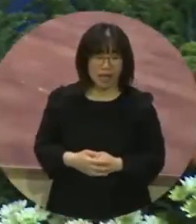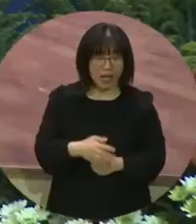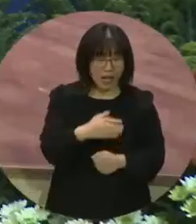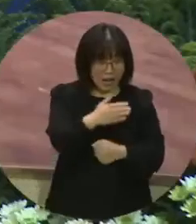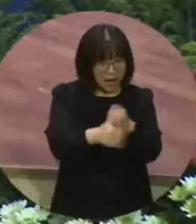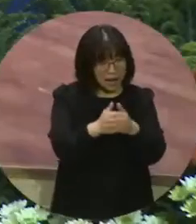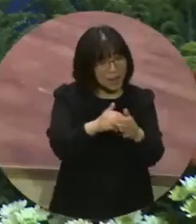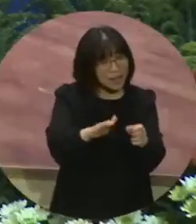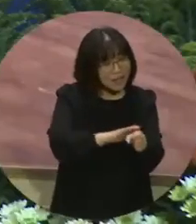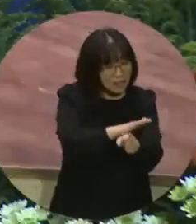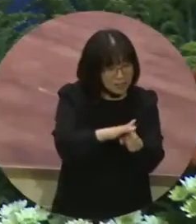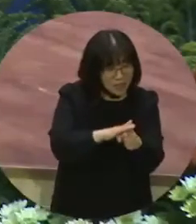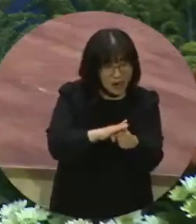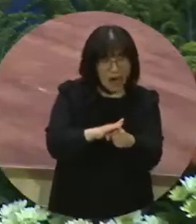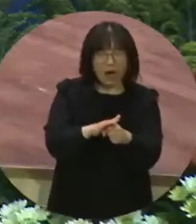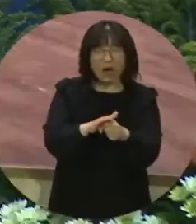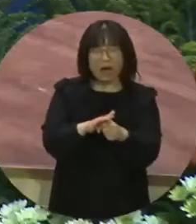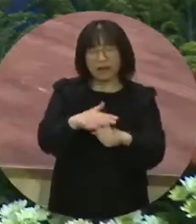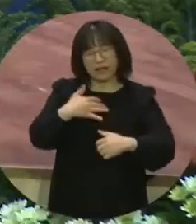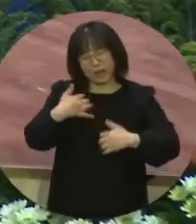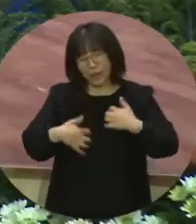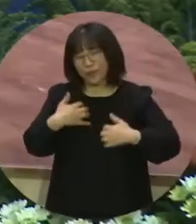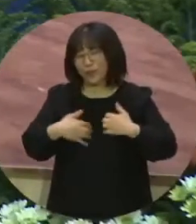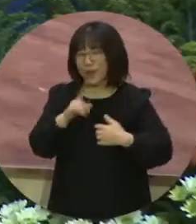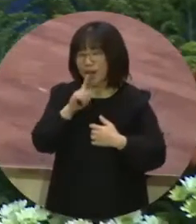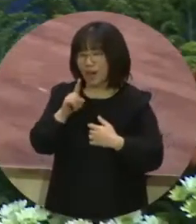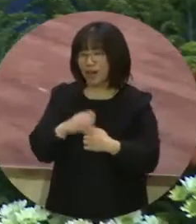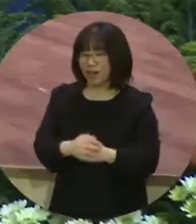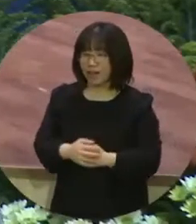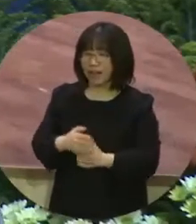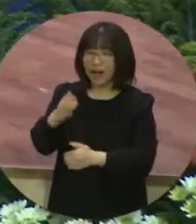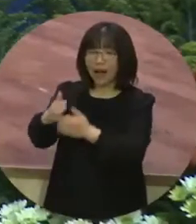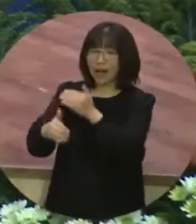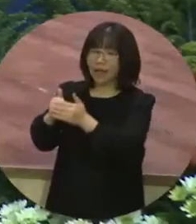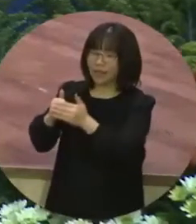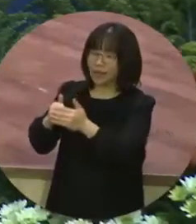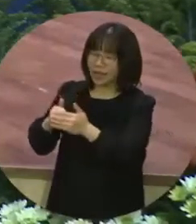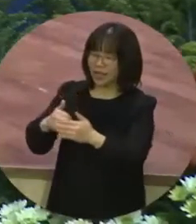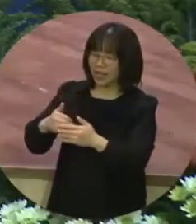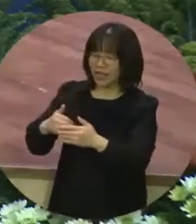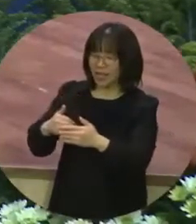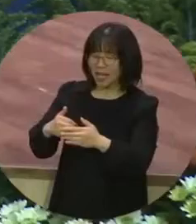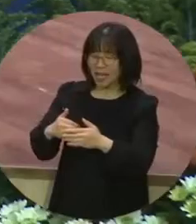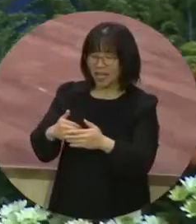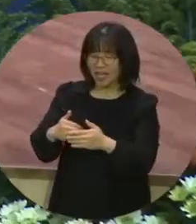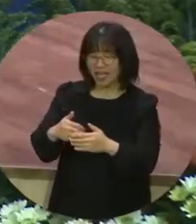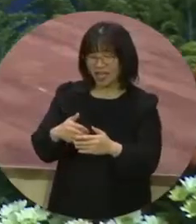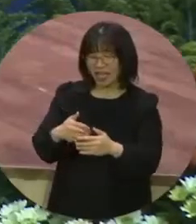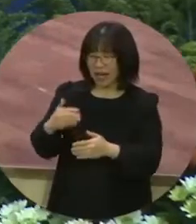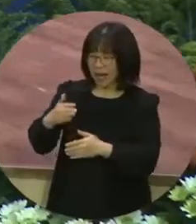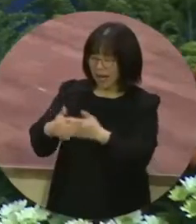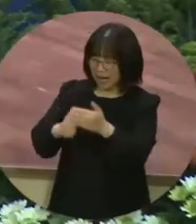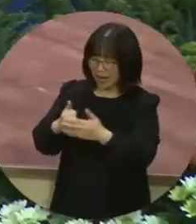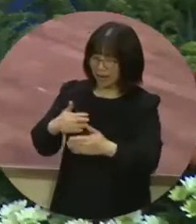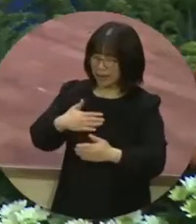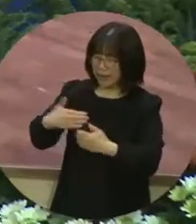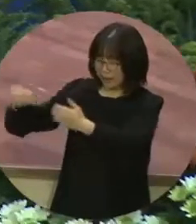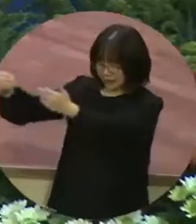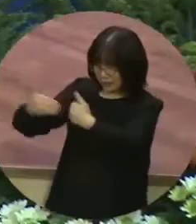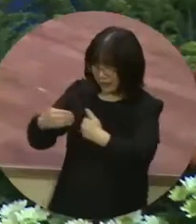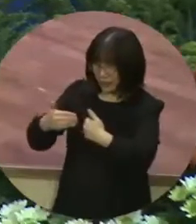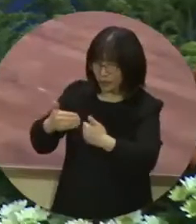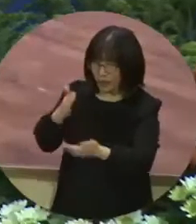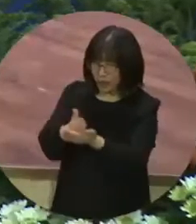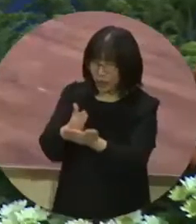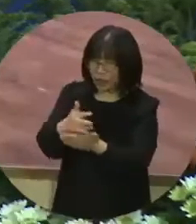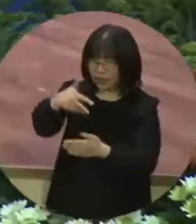이것만큼 우리의 기쁨을 주는 말씀도 없어요. 특별히 하나님은 우리를 짝사랑하도록 하면 안 돼요. 하나님 날 사랑하기 때문에.